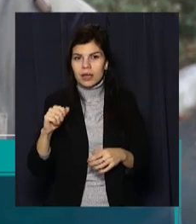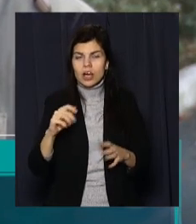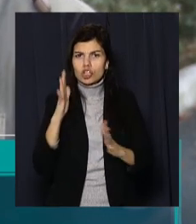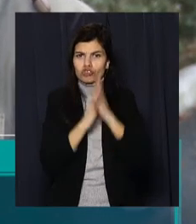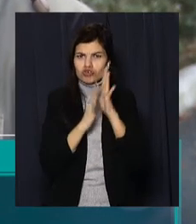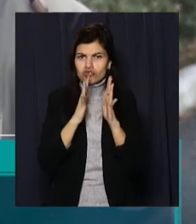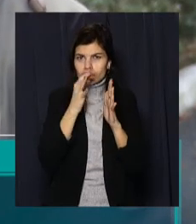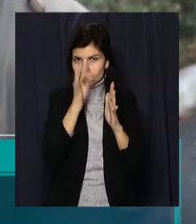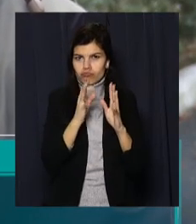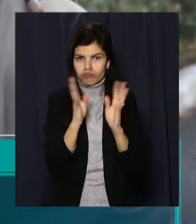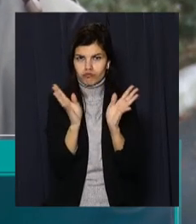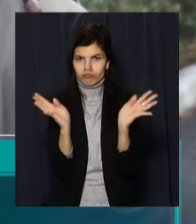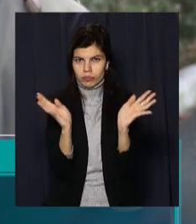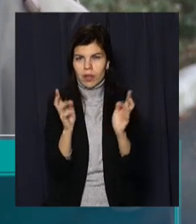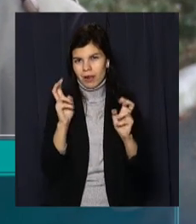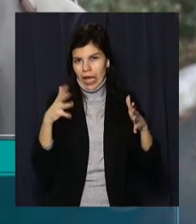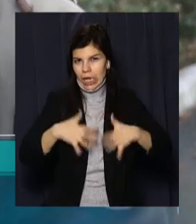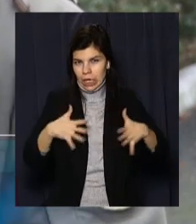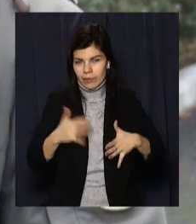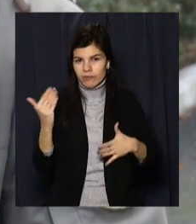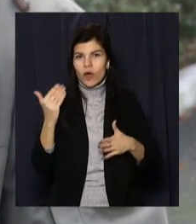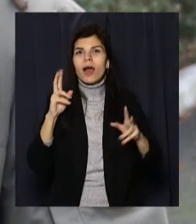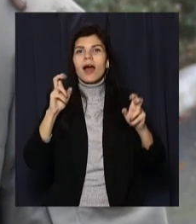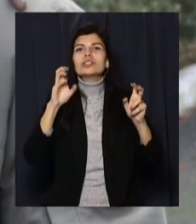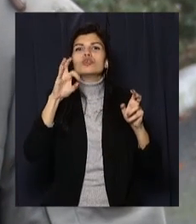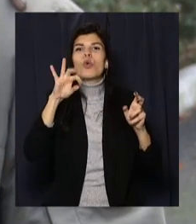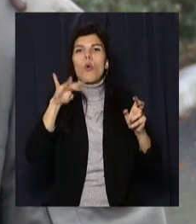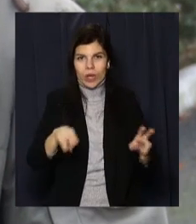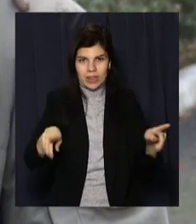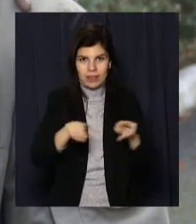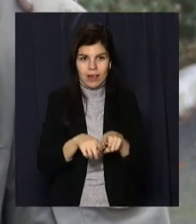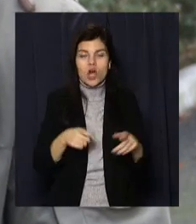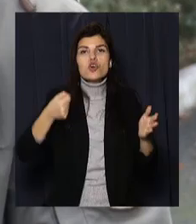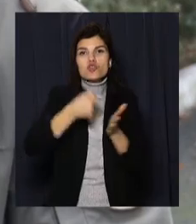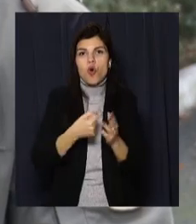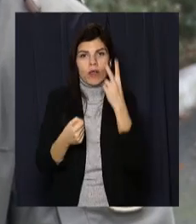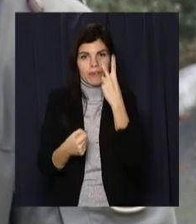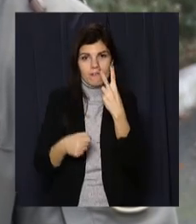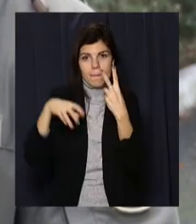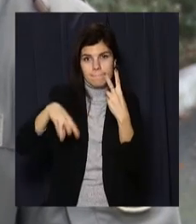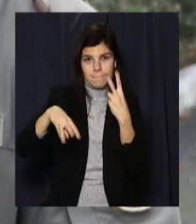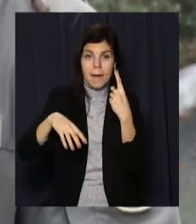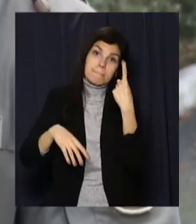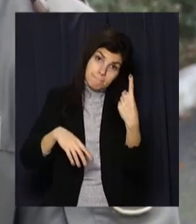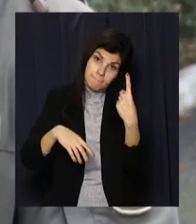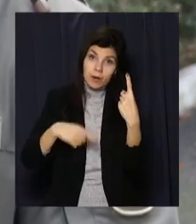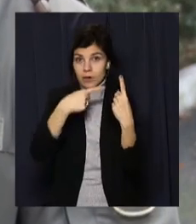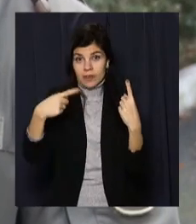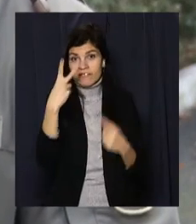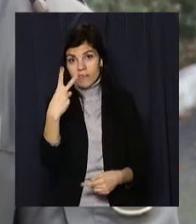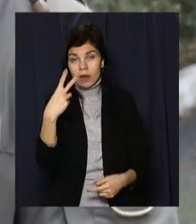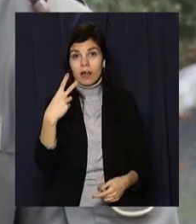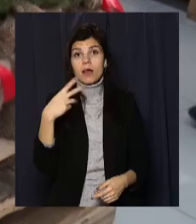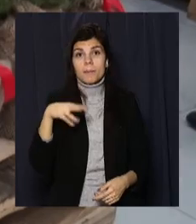правильніше називати її, ну, кримська, всі говорять. До 2 метрів, від метра до 2,